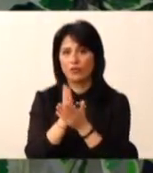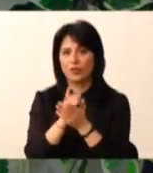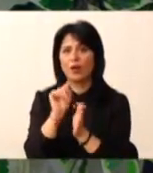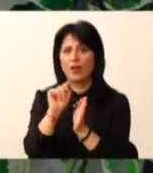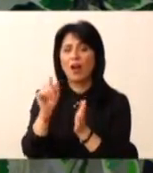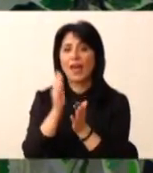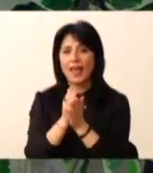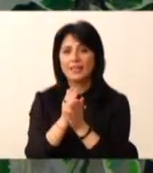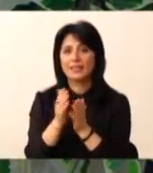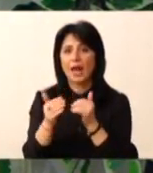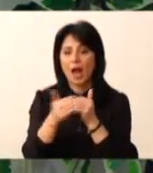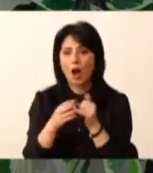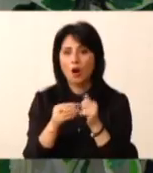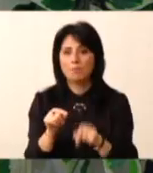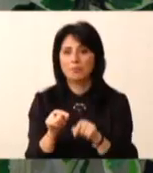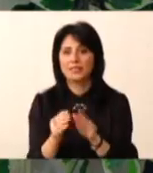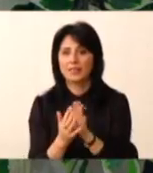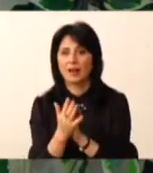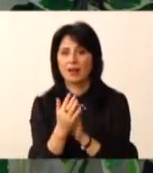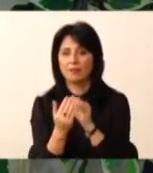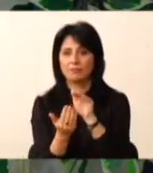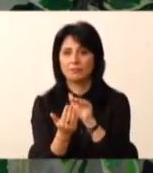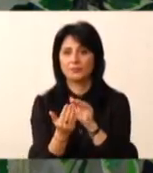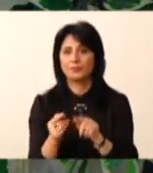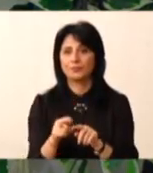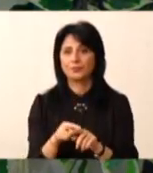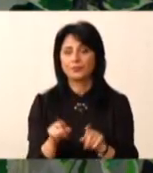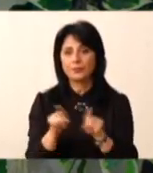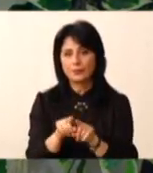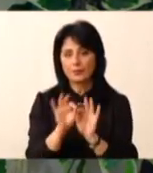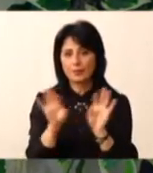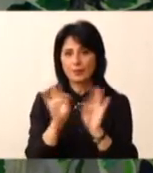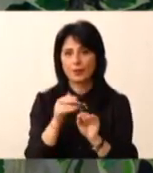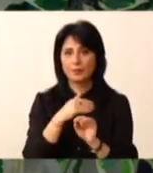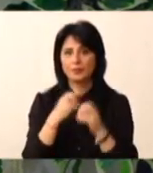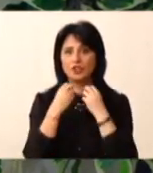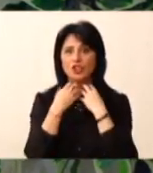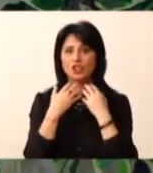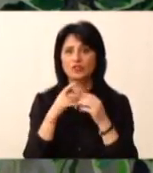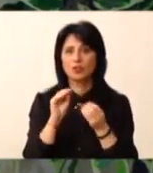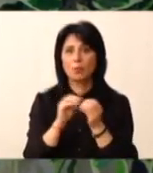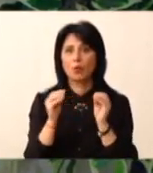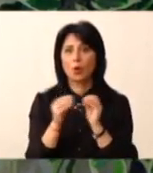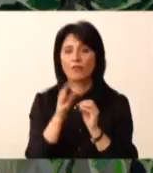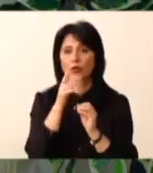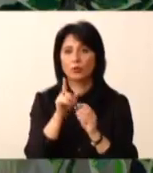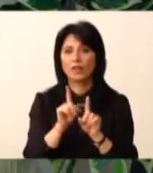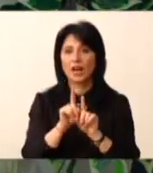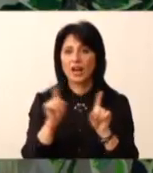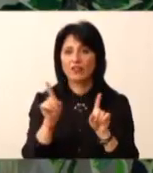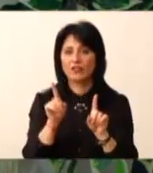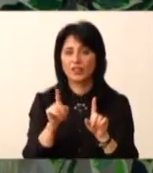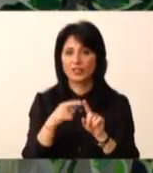ერთხელ ვიმეორებ, ახლოს არის ნიადაგთან. მე უნდა გითხრათ აგრეთვე ის, რომ ფარისებრი ჯირკვლის პრობლემების დროს,